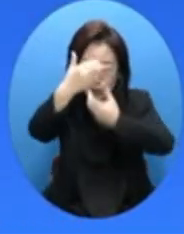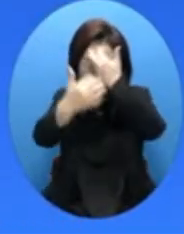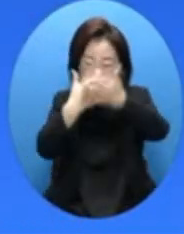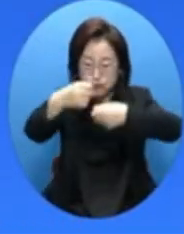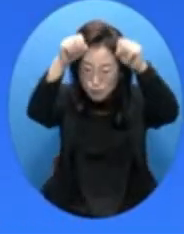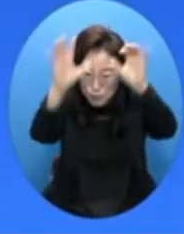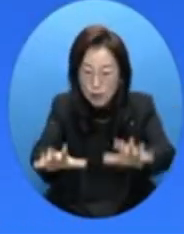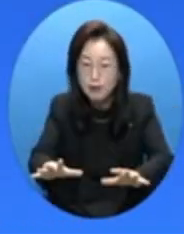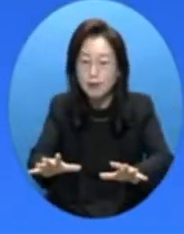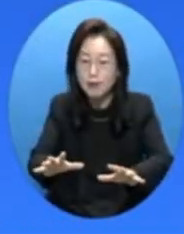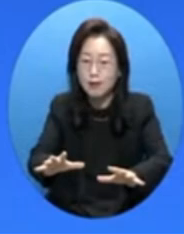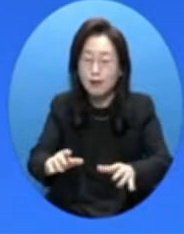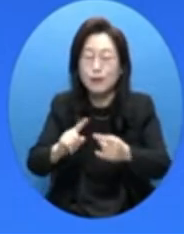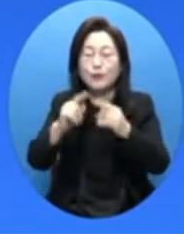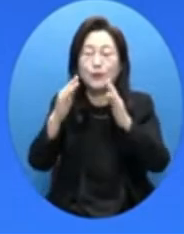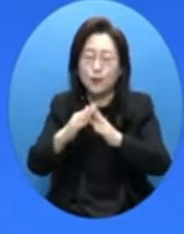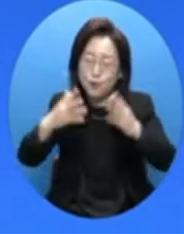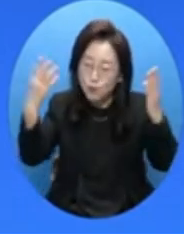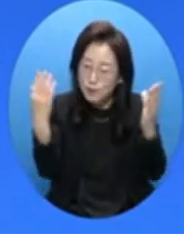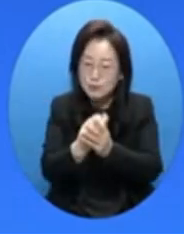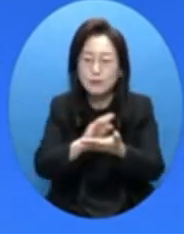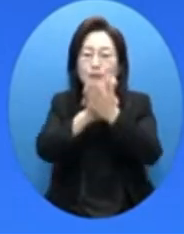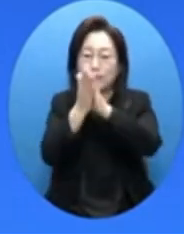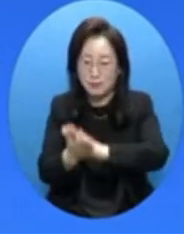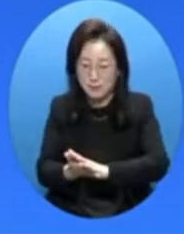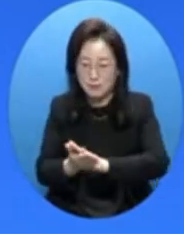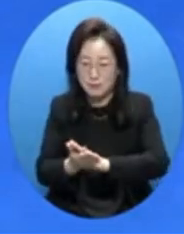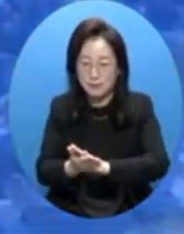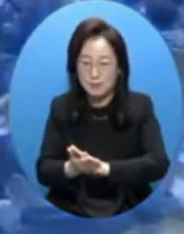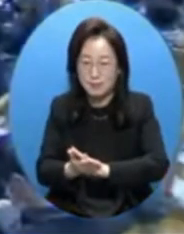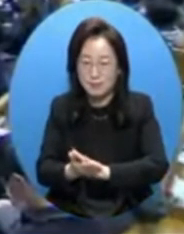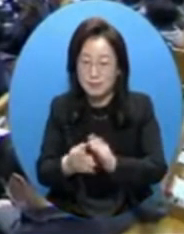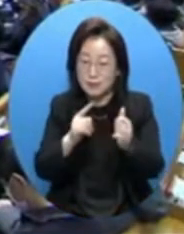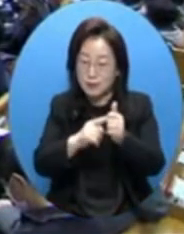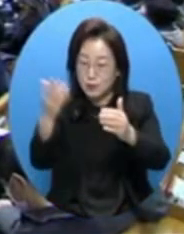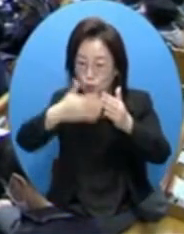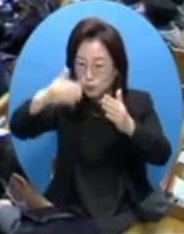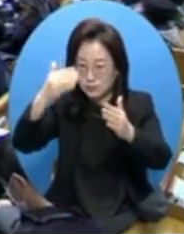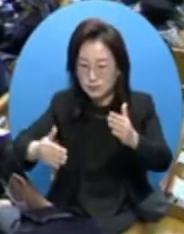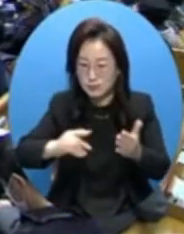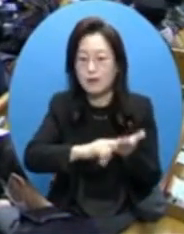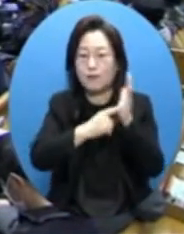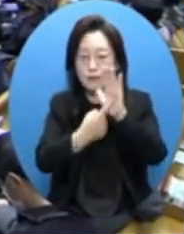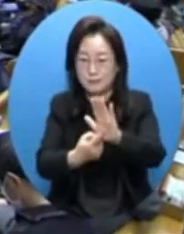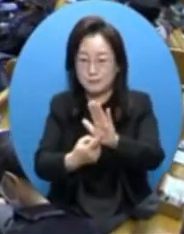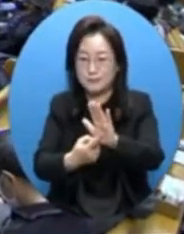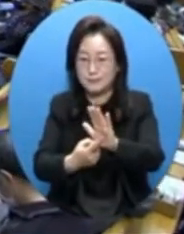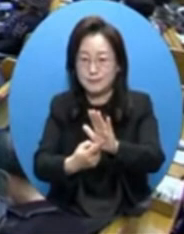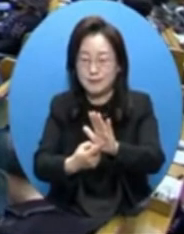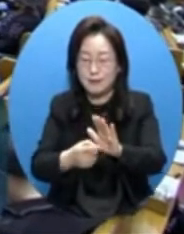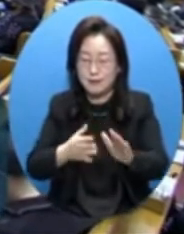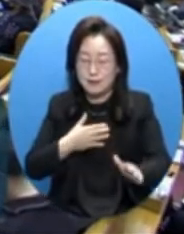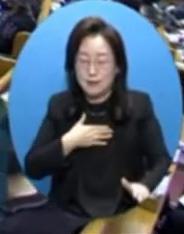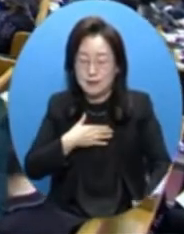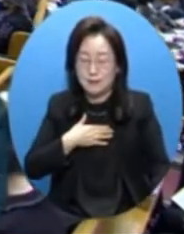교회가 주님의 완전히 변화되었습니다 그는 공개적으로 사람들 앞에 나가서 자신이